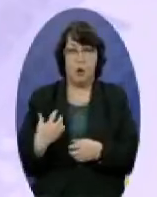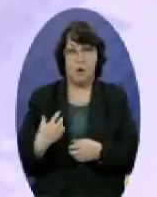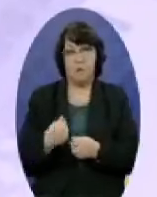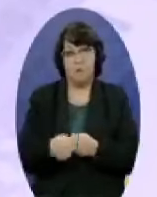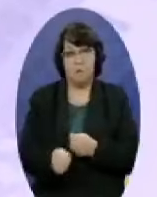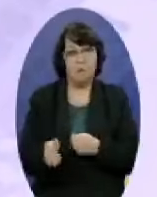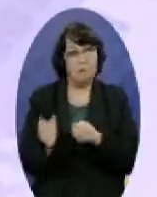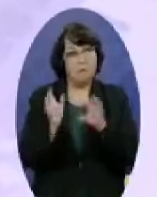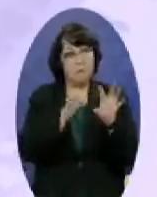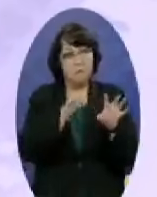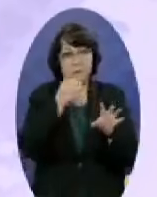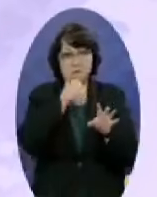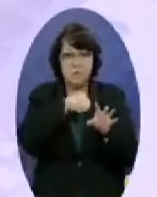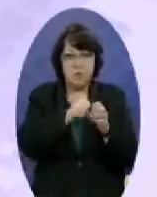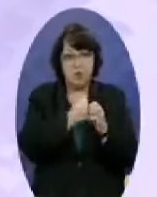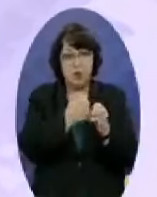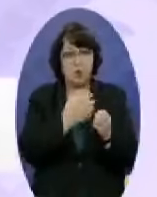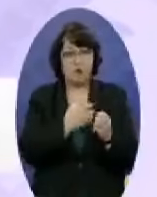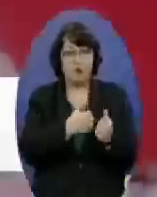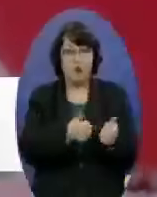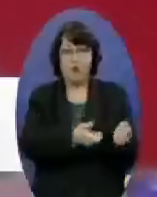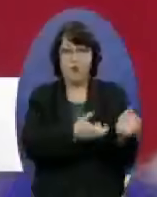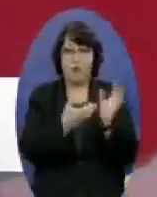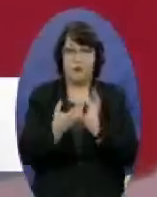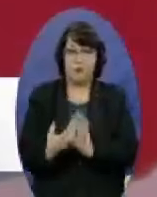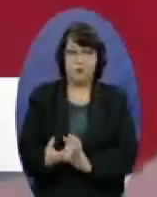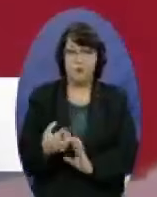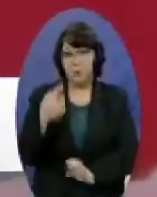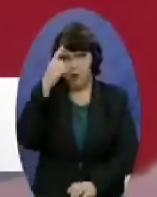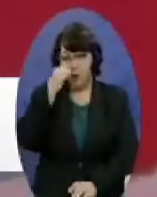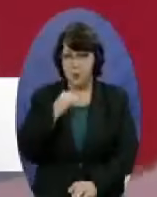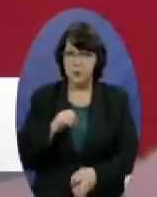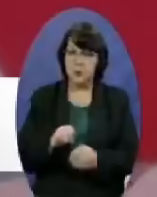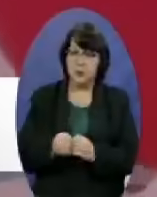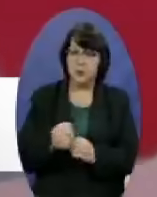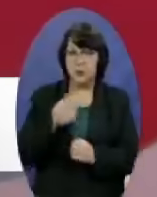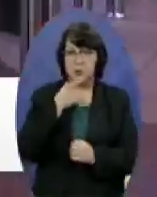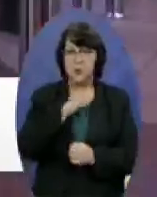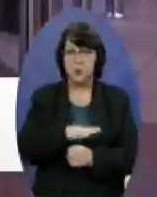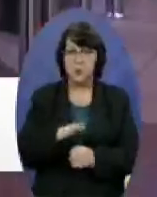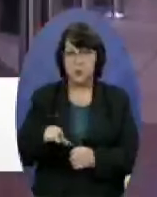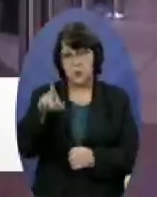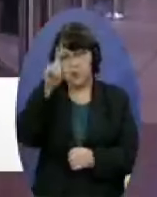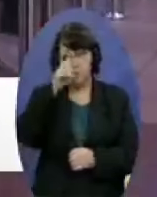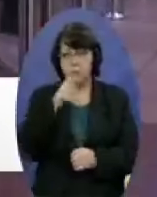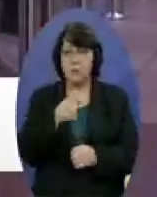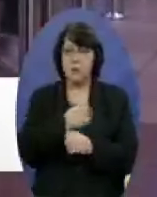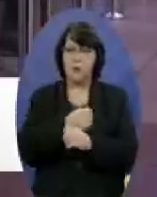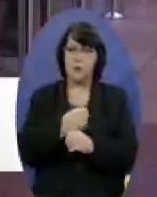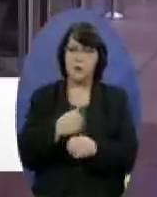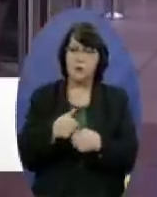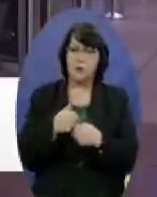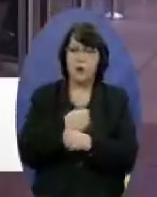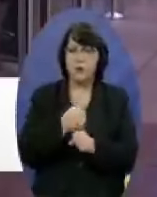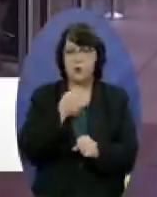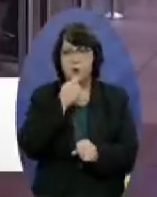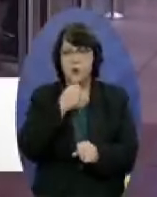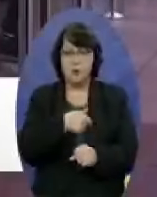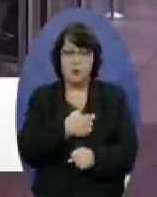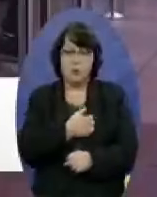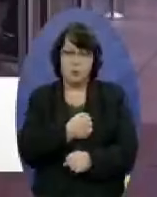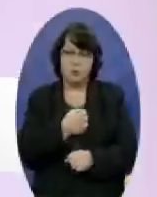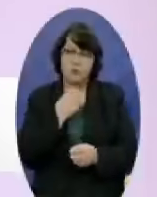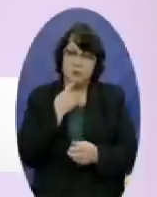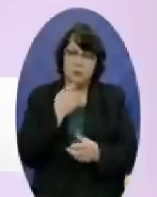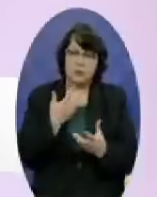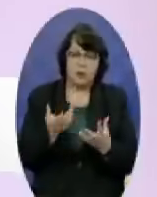Монголд хийгдэх боломжгүй эсвэл зардал чирэгдэл өндөр зэрэг шалтгаанаас хүүхдүүд эмчлүүлж чадахгүй, цаашлаад амьнасаа алдах тохиолдол манай улсад цөөнгүй